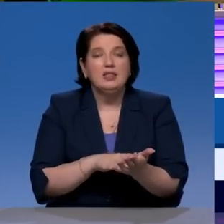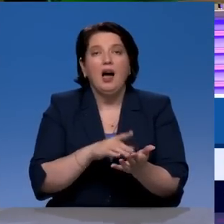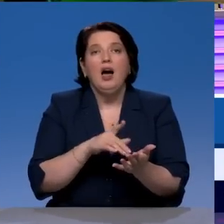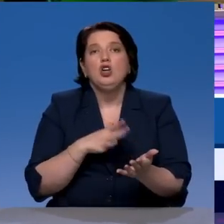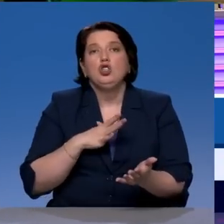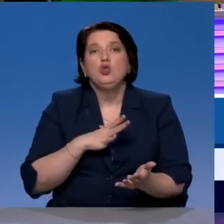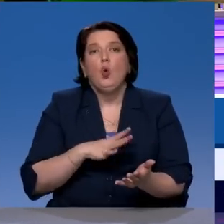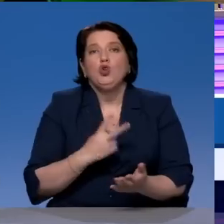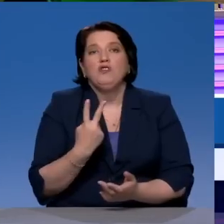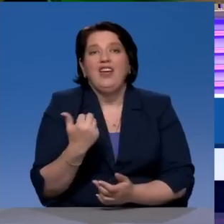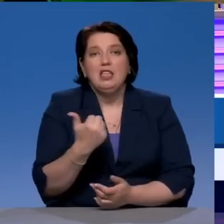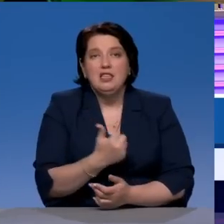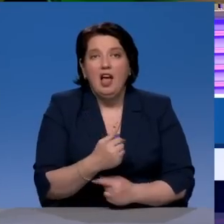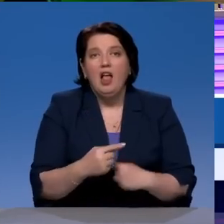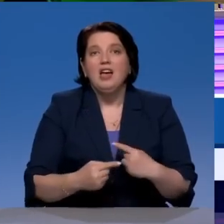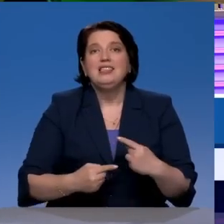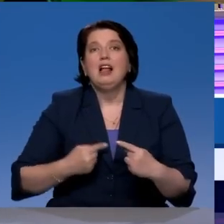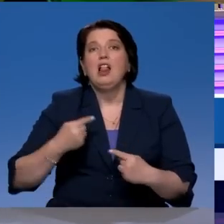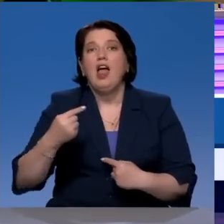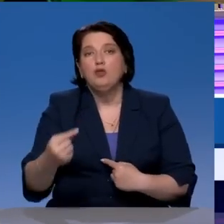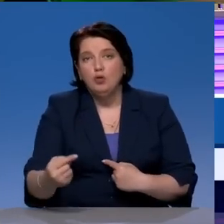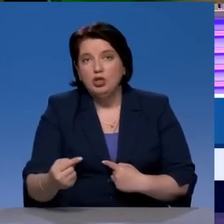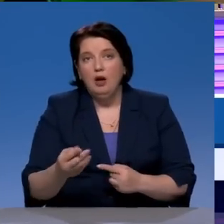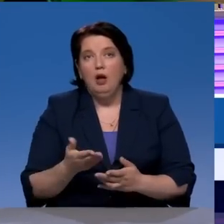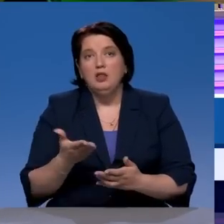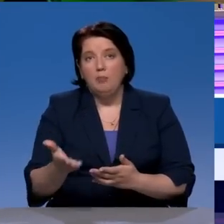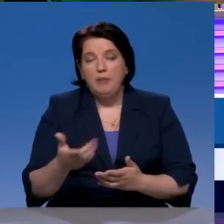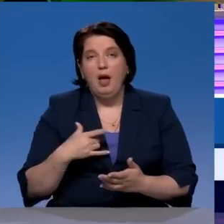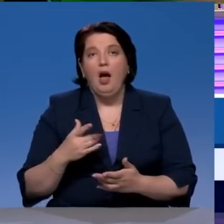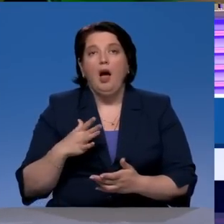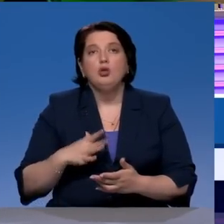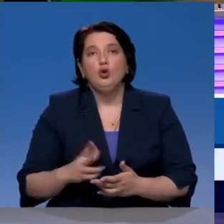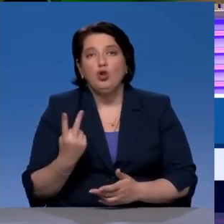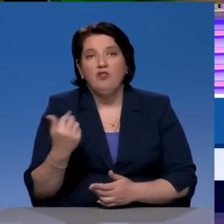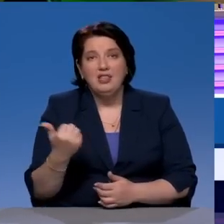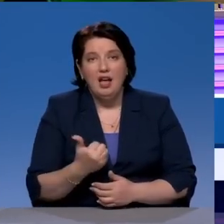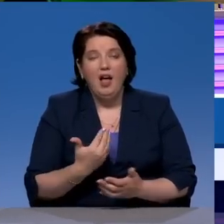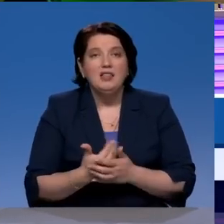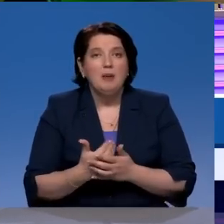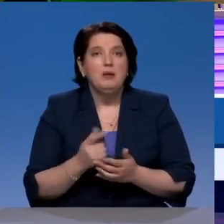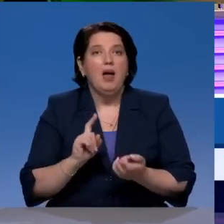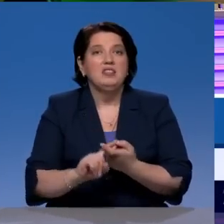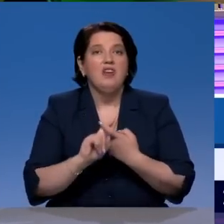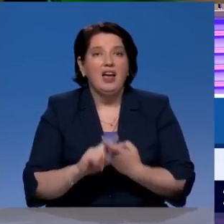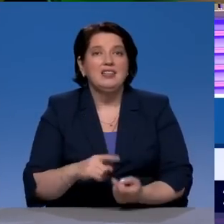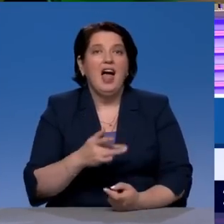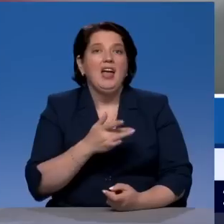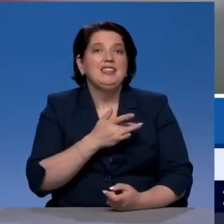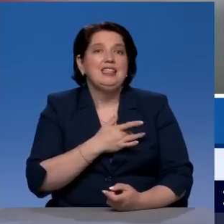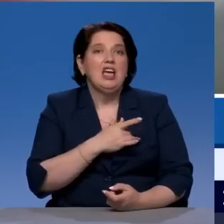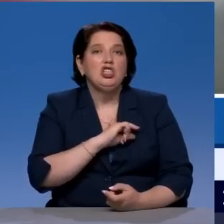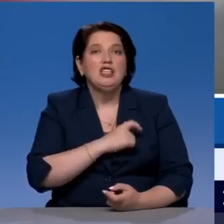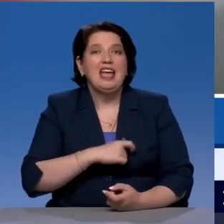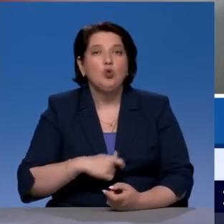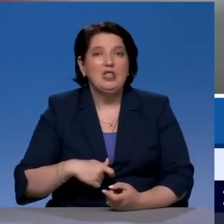запись, тоже 2 недели. Итого, в общем, ждать рецепта, например, если мы говорим о каких-то сердечно-сосудистых заболеваниях, там, которые выписывает кардиолог,